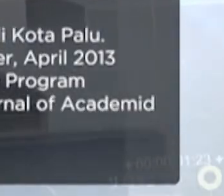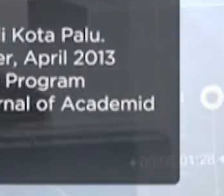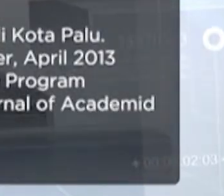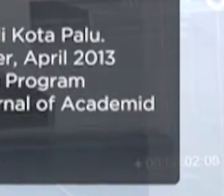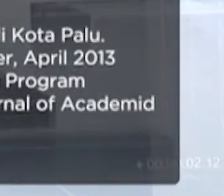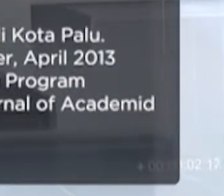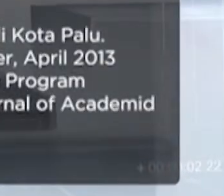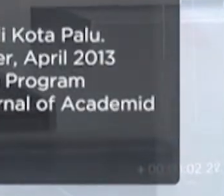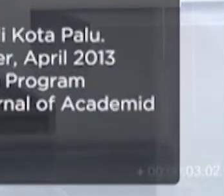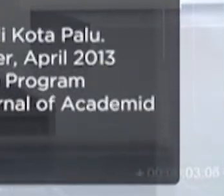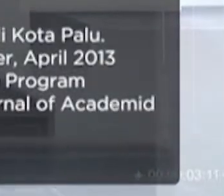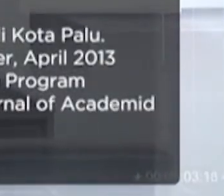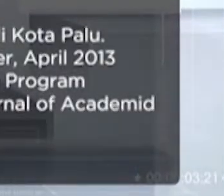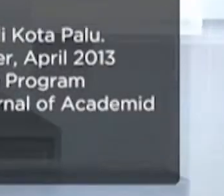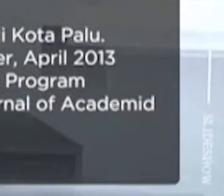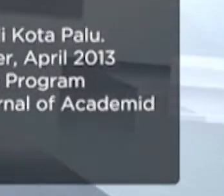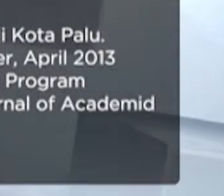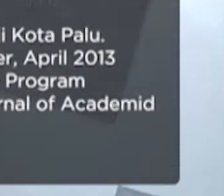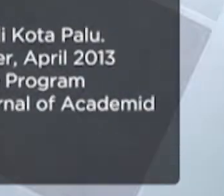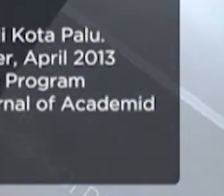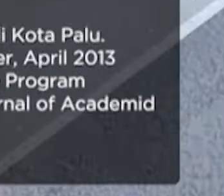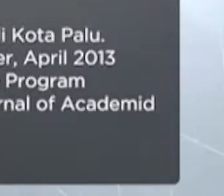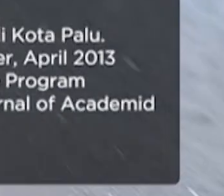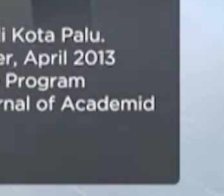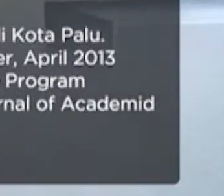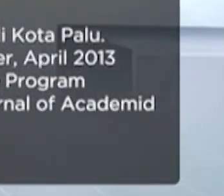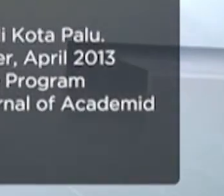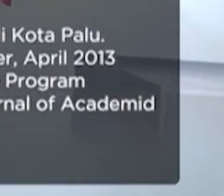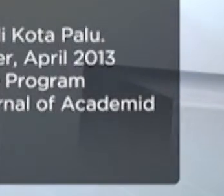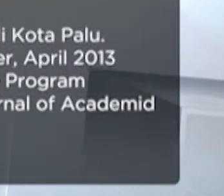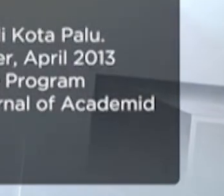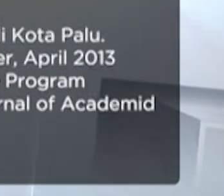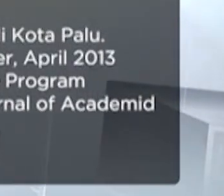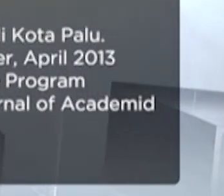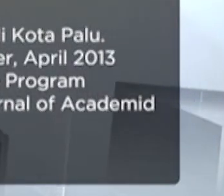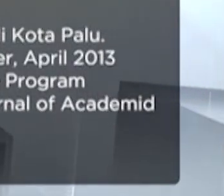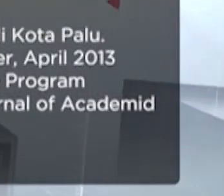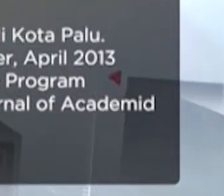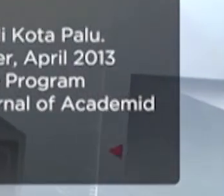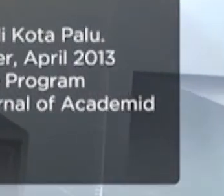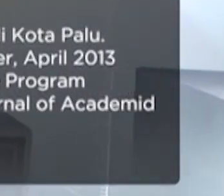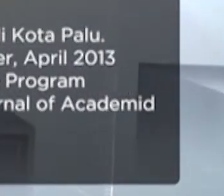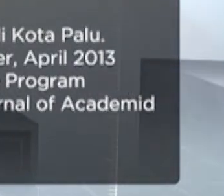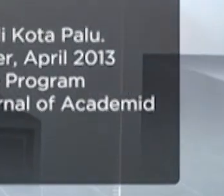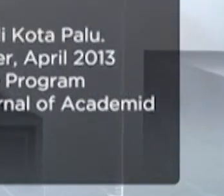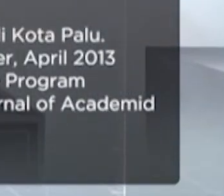2021. Karya ilmiah yang dipublikasikan, evaluasi pelaksanaan program Jampersal di Kota